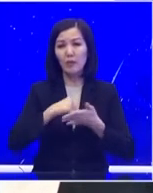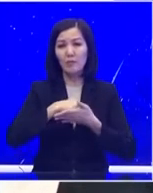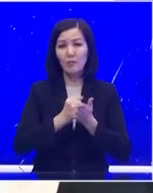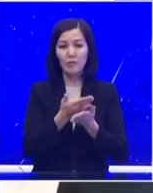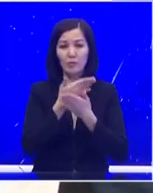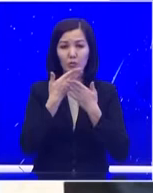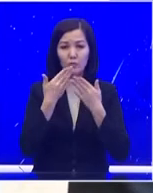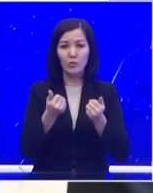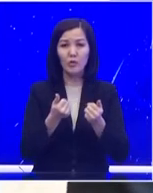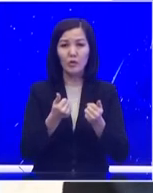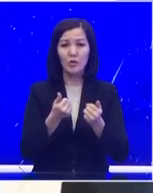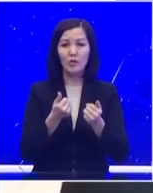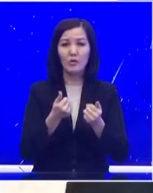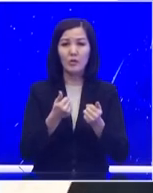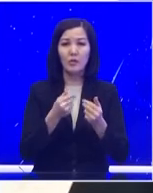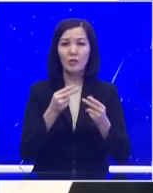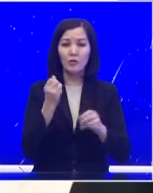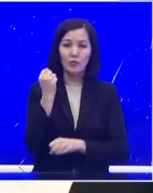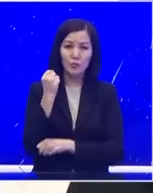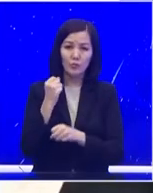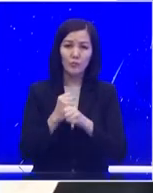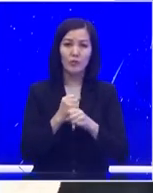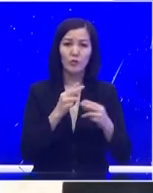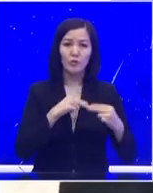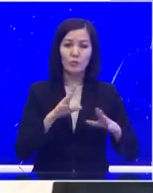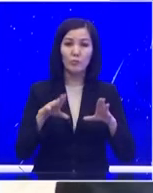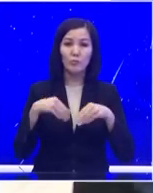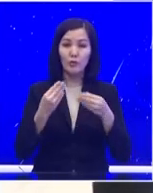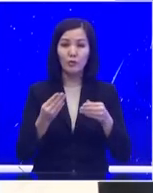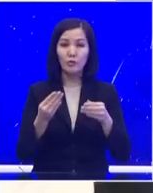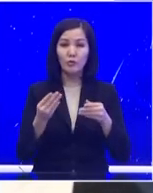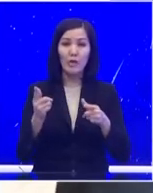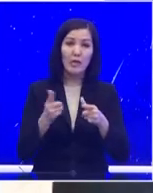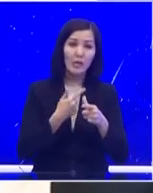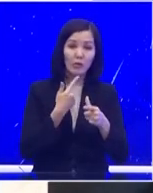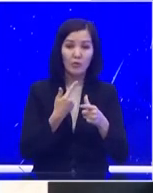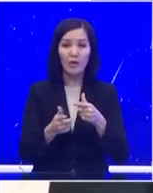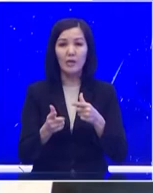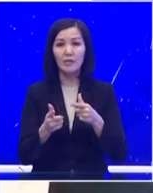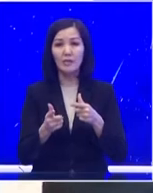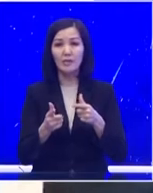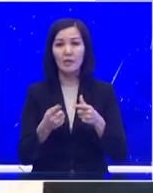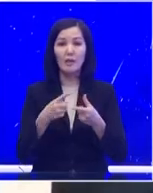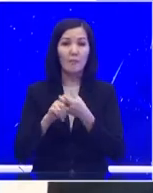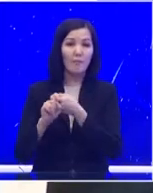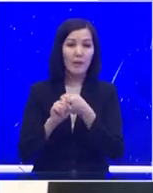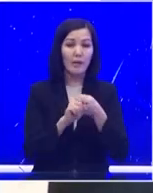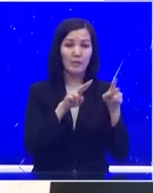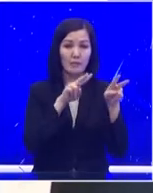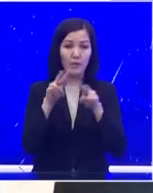басқармасы, мынау жұмысшы менен жұмысшының ара қатынасын түгелдей жұмысқа кіргеннен жұмысқа шыққанға шейін қарым қатынасты бәрін